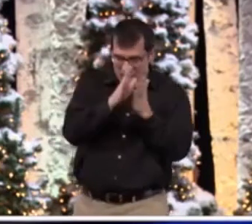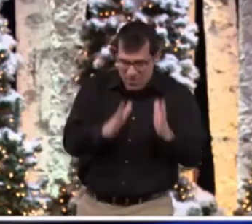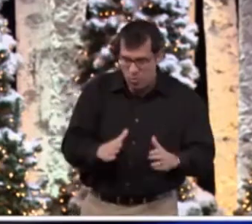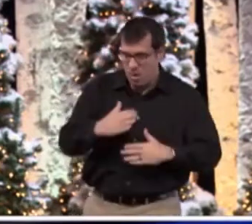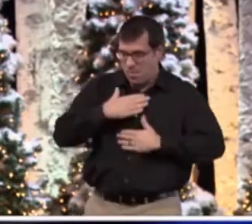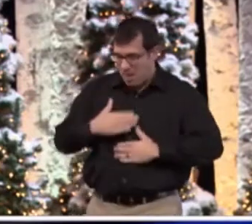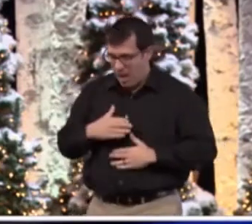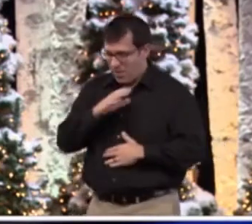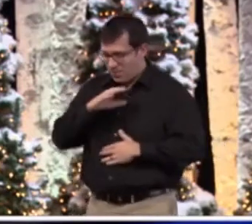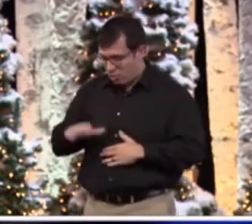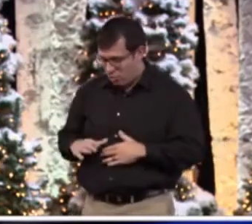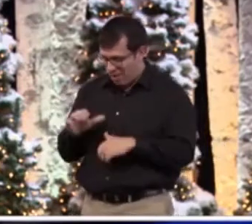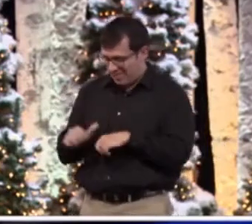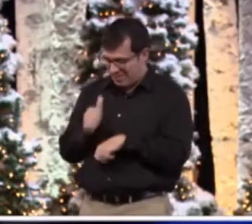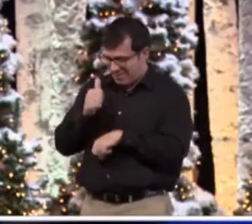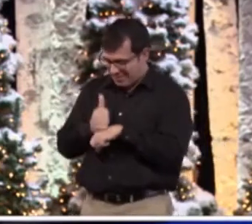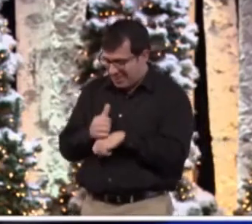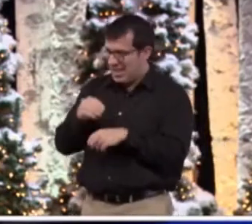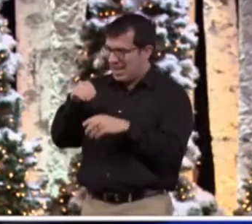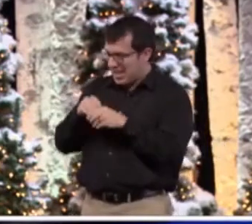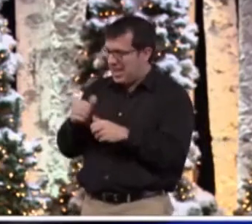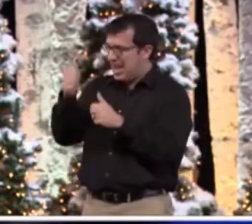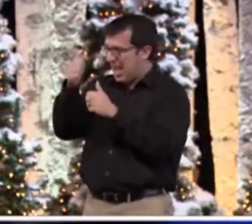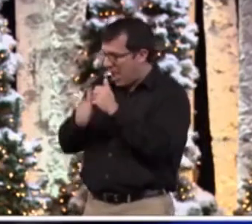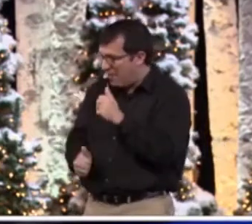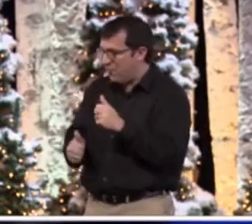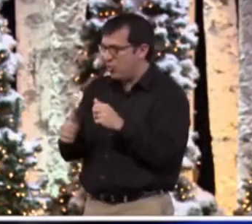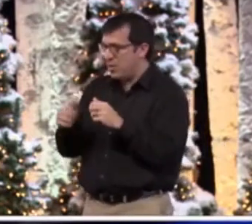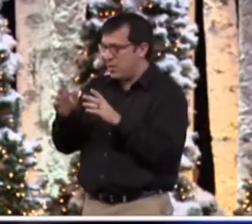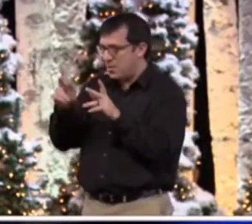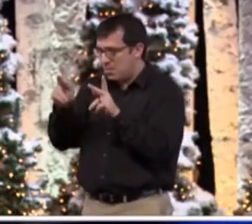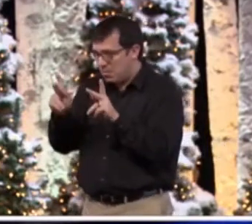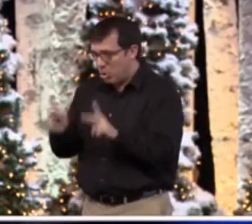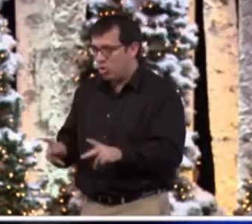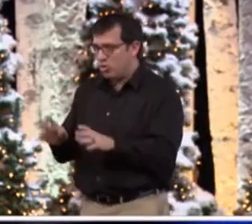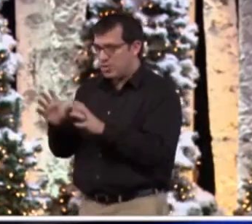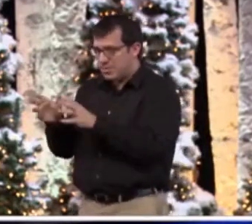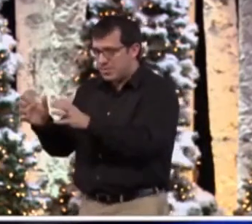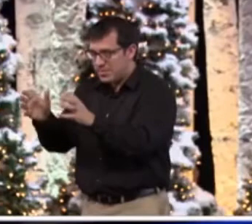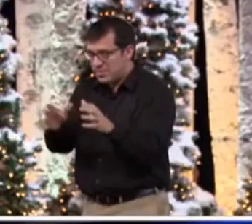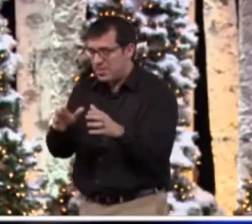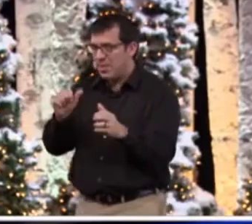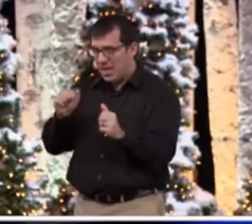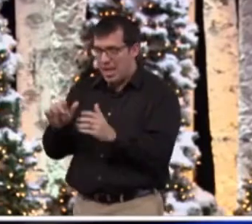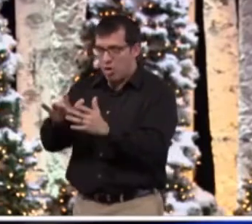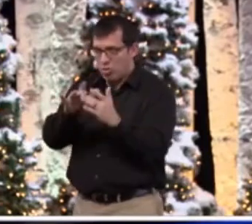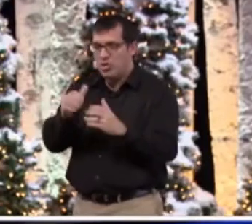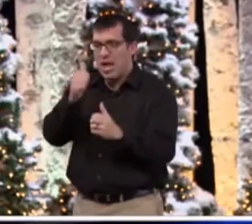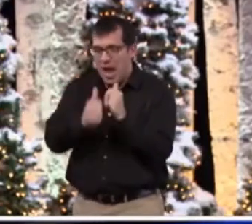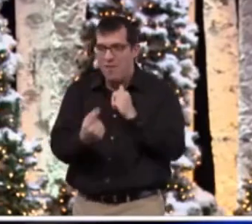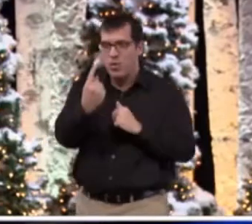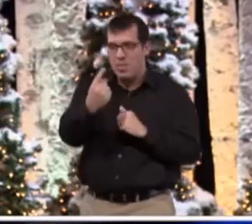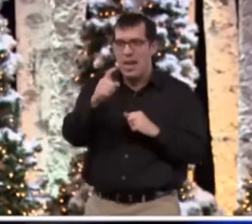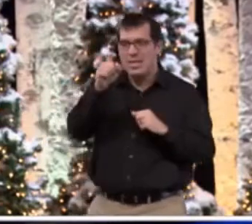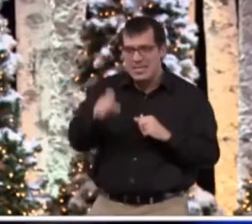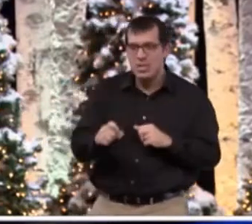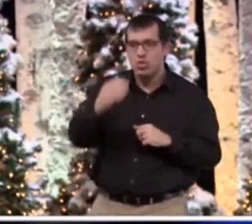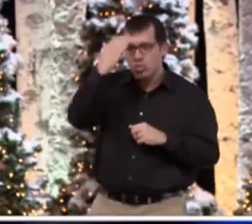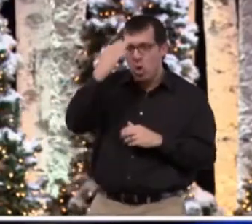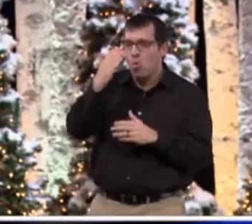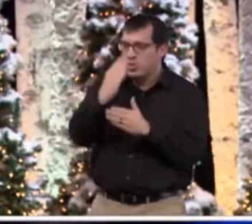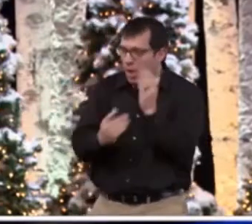एक विश्वासी ख्रीष्टको शरीरबाट धेरै टाढा हुनु हुँदैन। प्रत्येकले कुनै न कुनै ख्रिस्टियनहरूलाई चिनेको हुनै